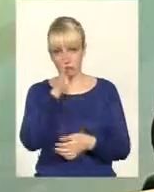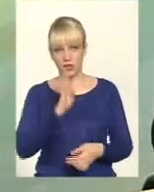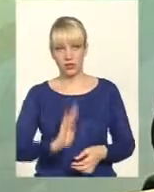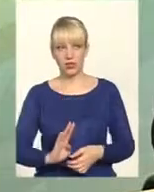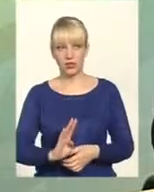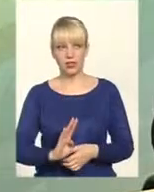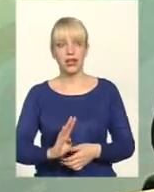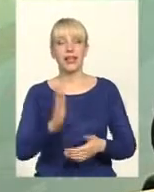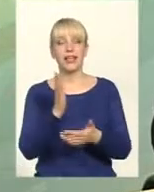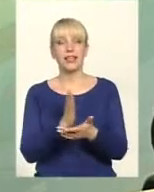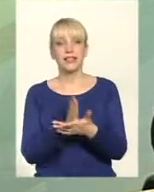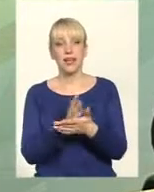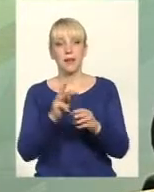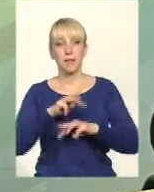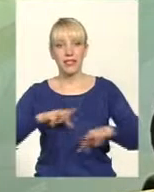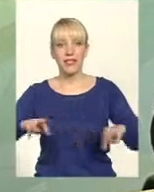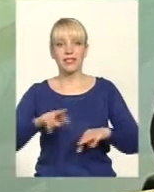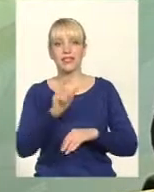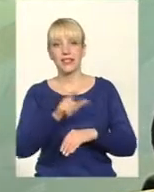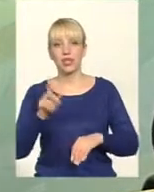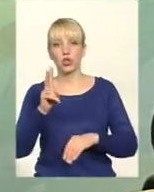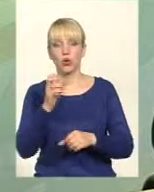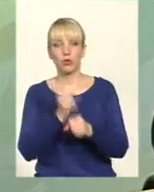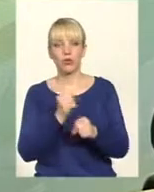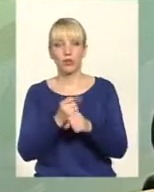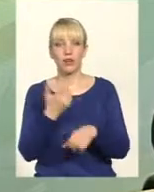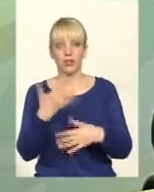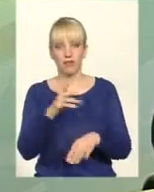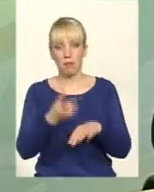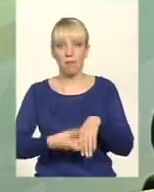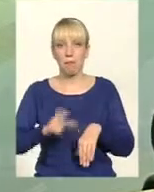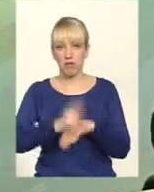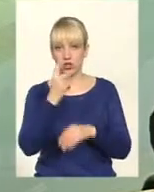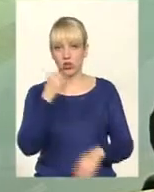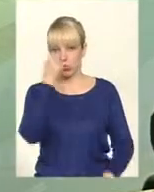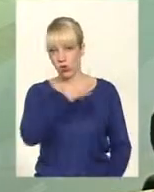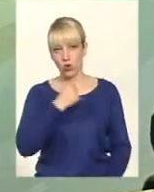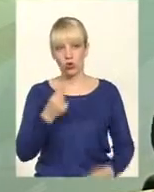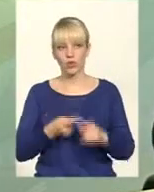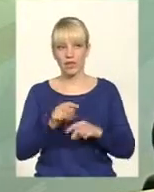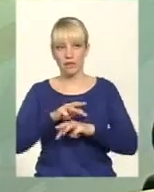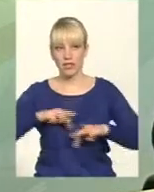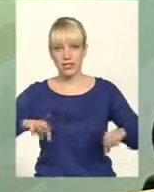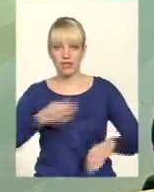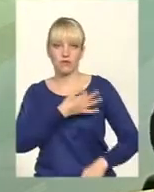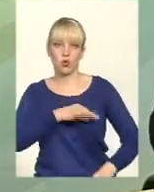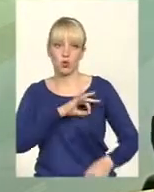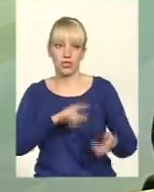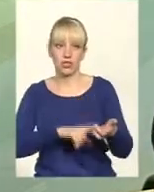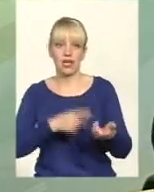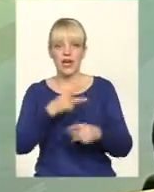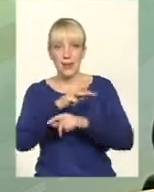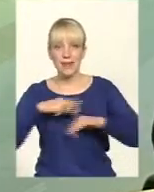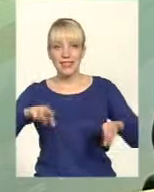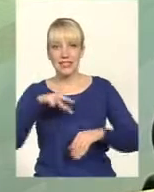місяці. Є міністри, які працювали, з моєї точки зору, вже більше року. Це Міністерство юстиції, це